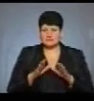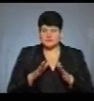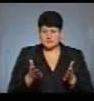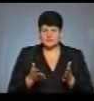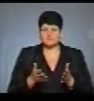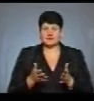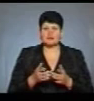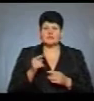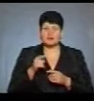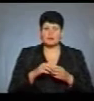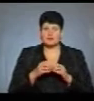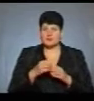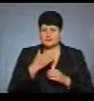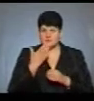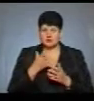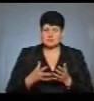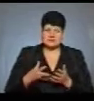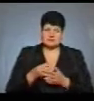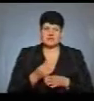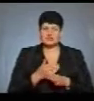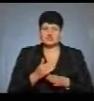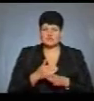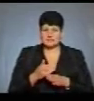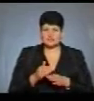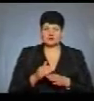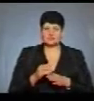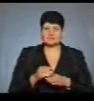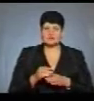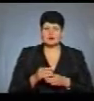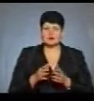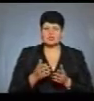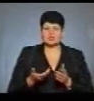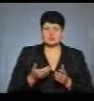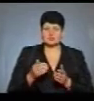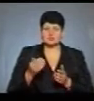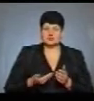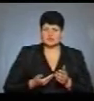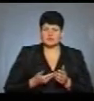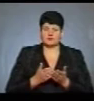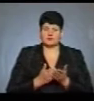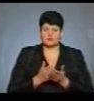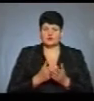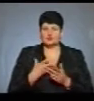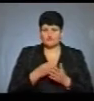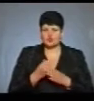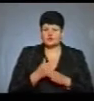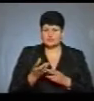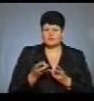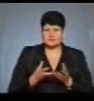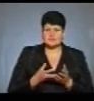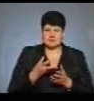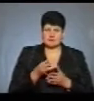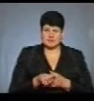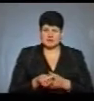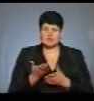навіть в тому, якщо заплатити частинку за житлово-комунальні послуги. Так, можна платити, ну, відповідно, свою частинку треба заплатити. Тобто,